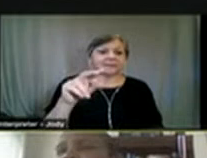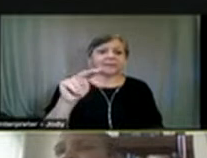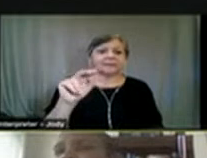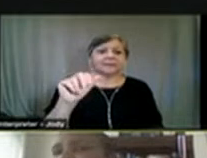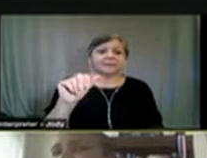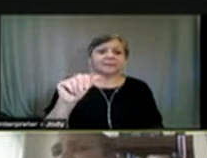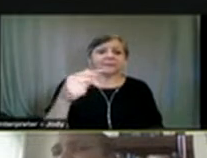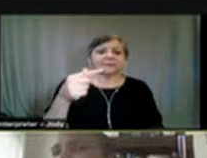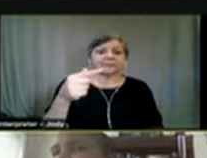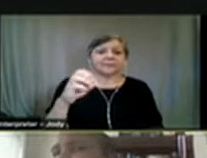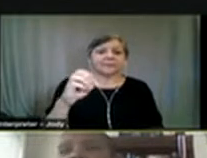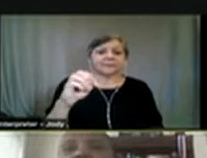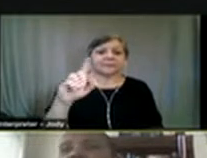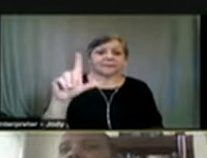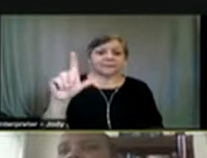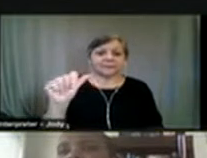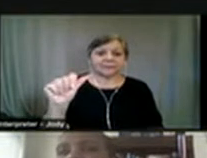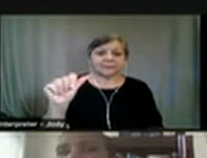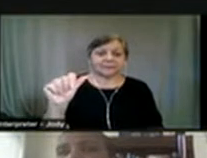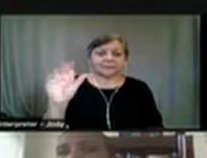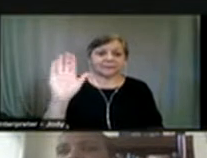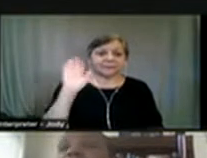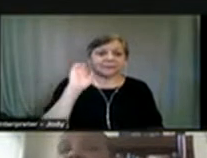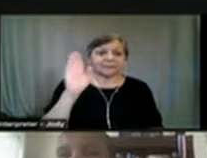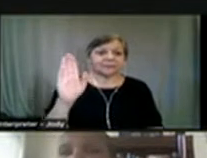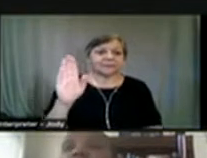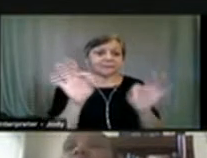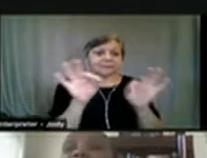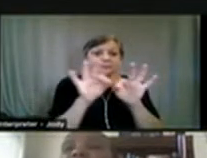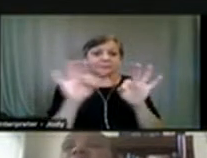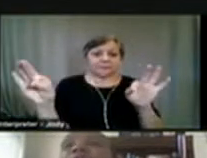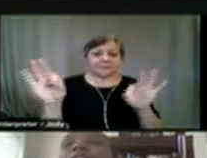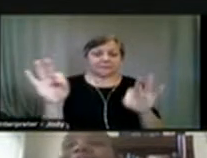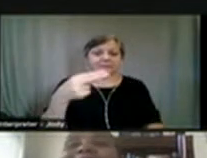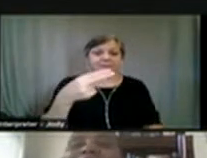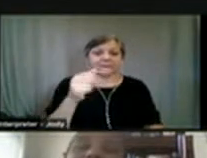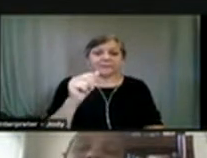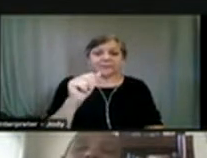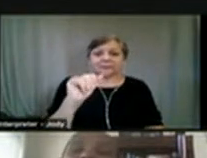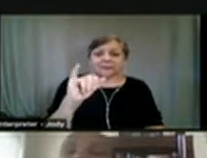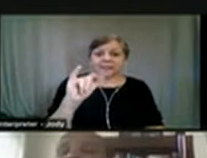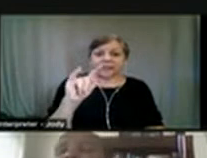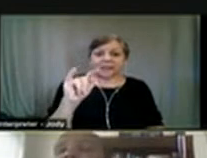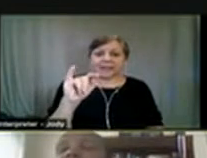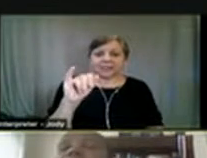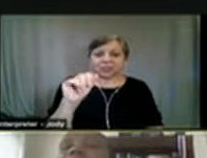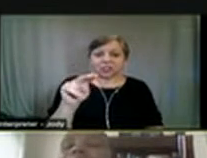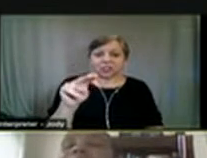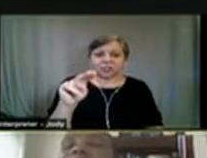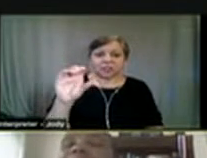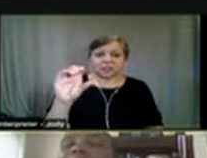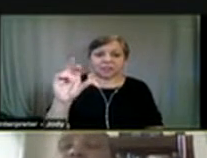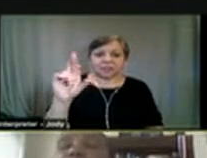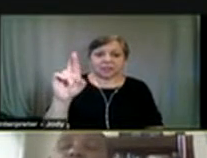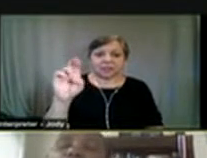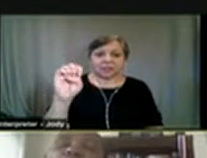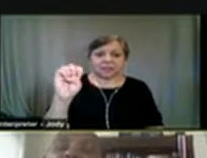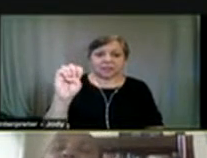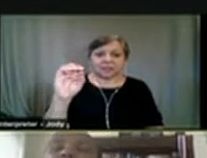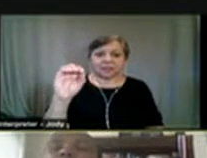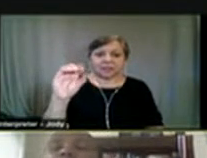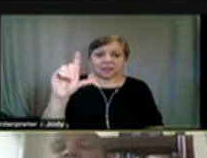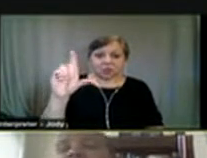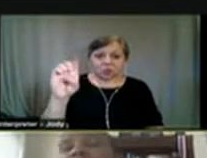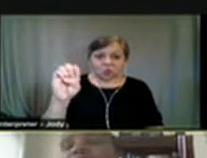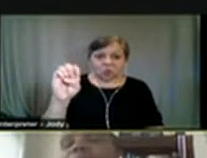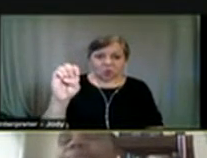says French. It will say Haitian Creole. Haitian Creole. Haitian Creole. This one Haitian Creole. Okay. Mm-hmm. All right. C'est Creole. Haïtien pour nous